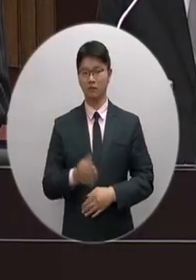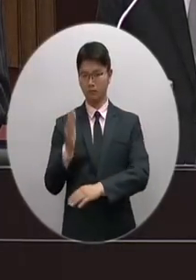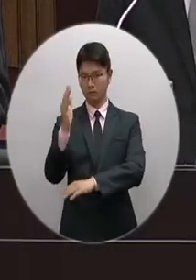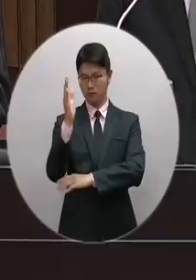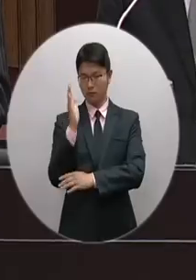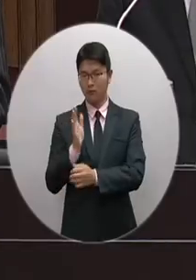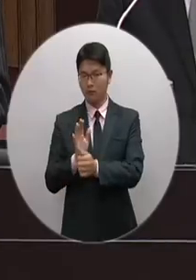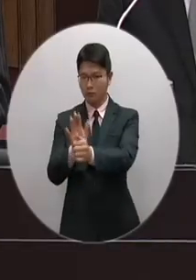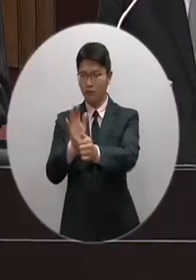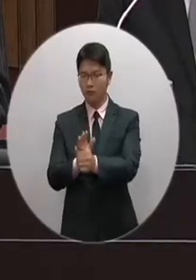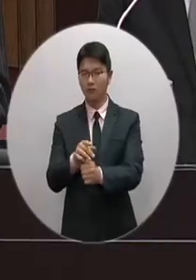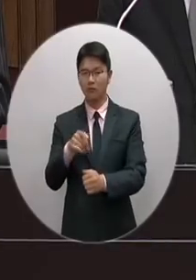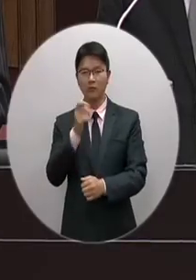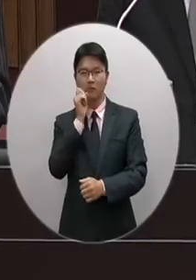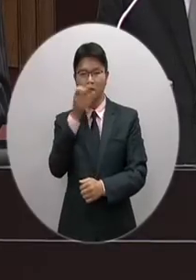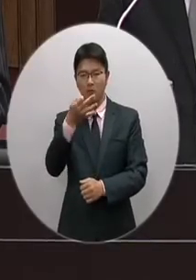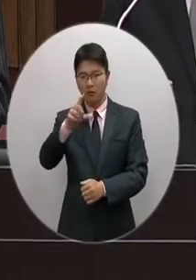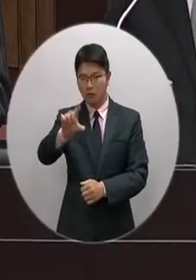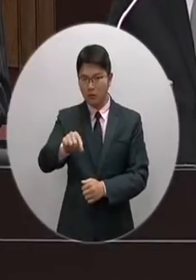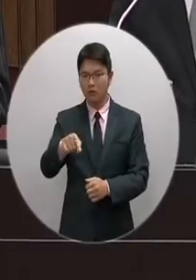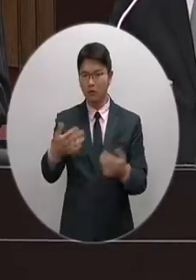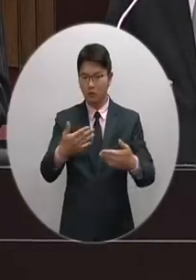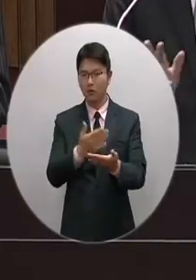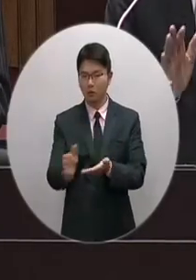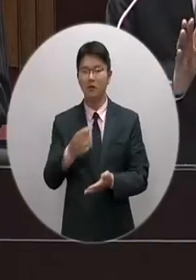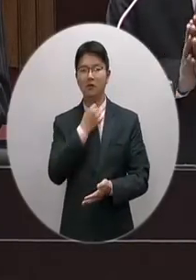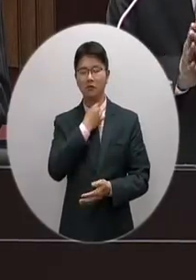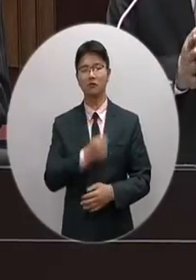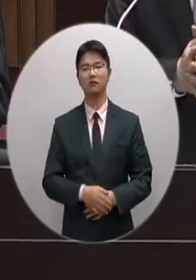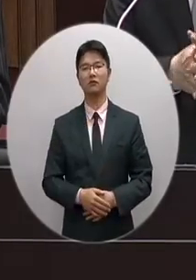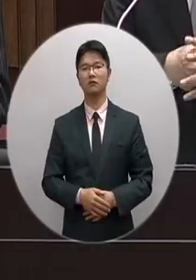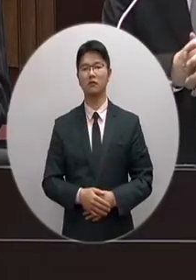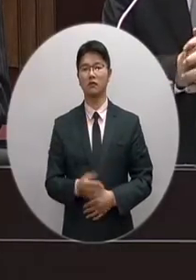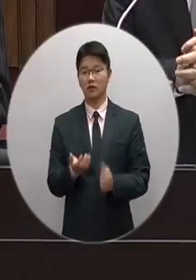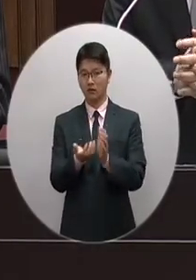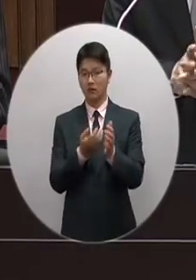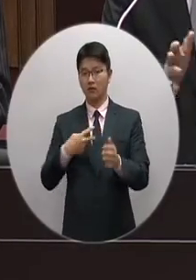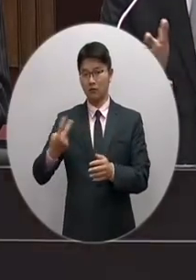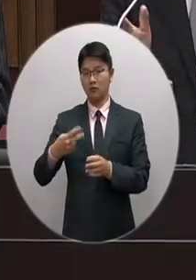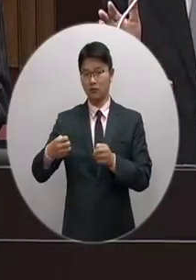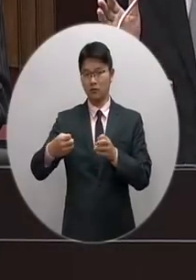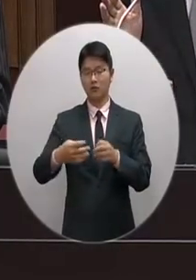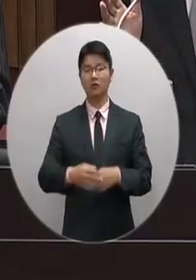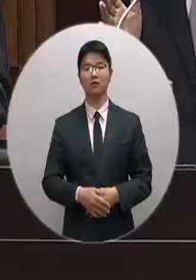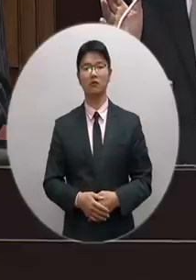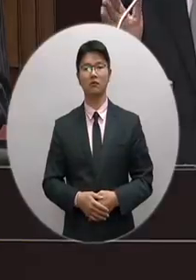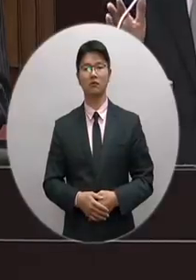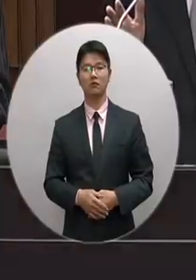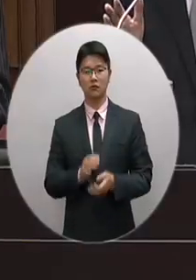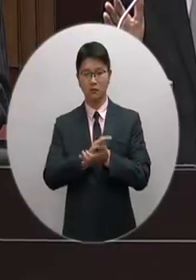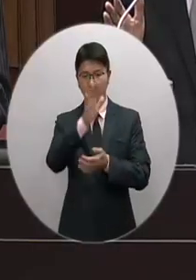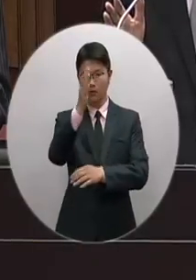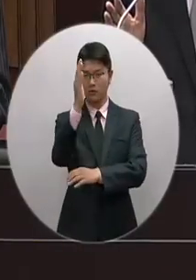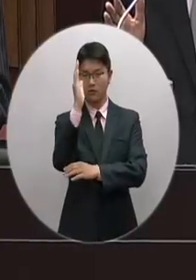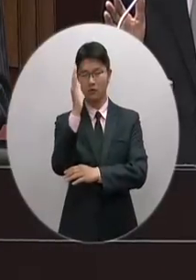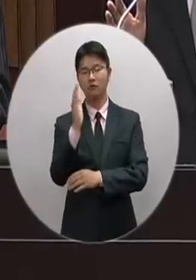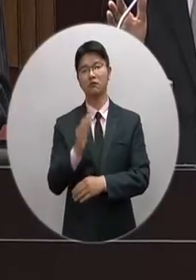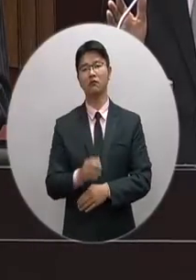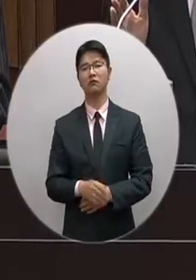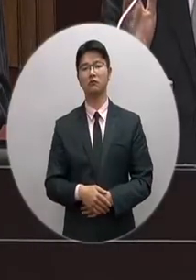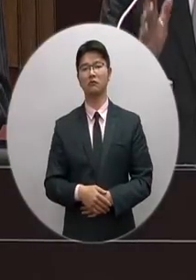该去解决低薪的问题。那就我们刚讲的，就是说未来政府呢一定